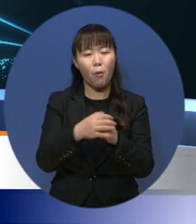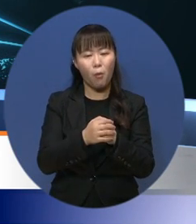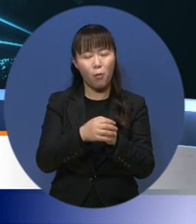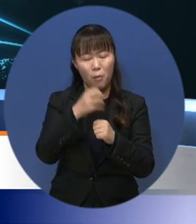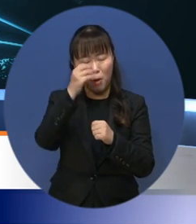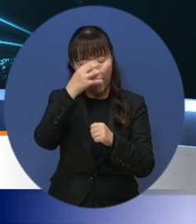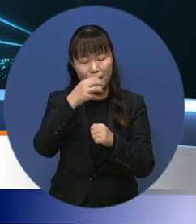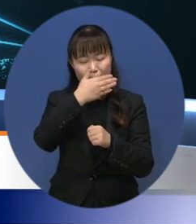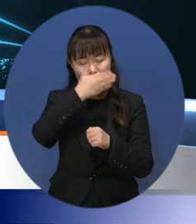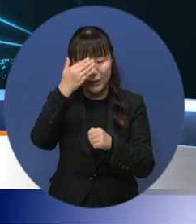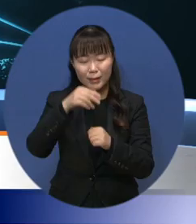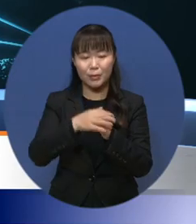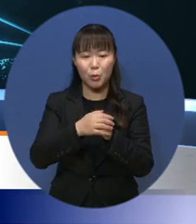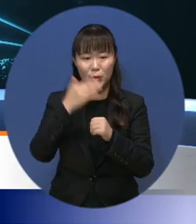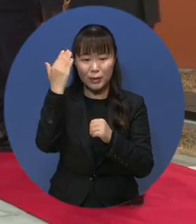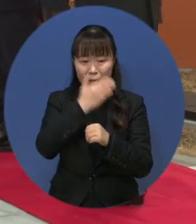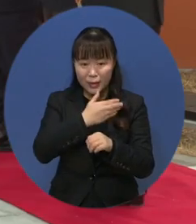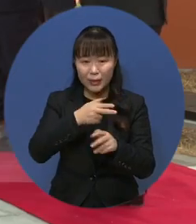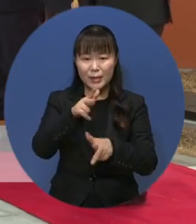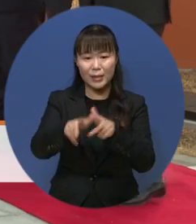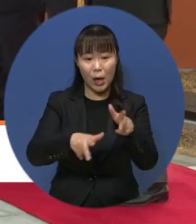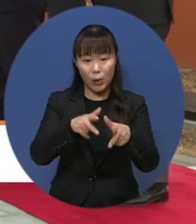책임질 사업단이 출범했습니다.